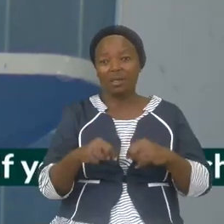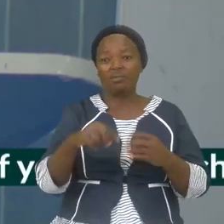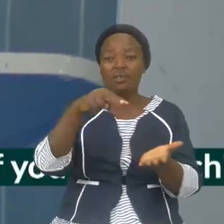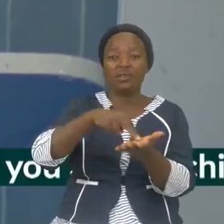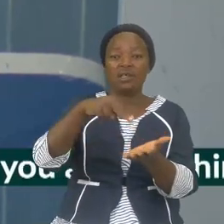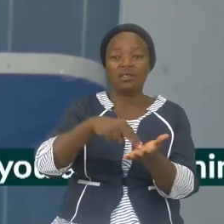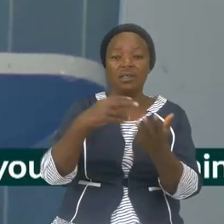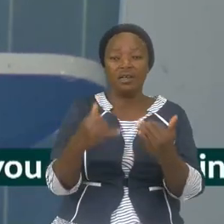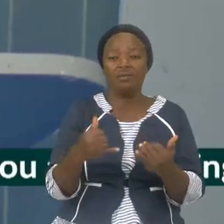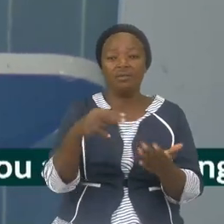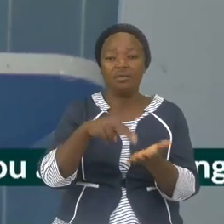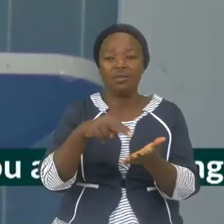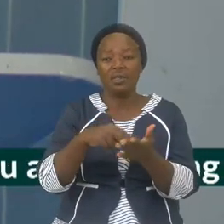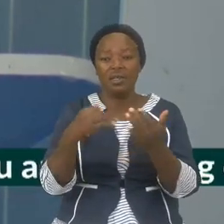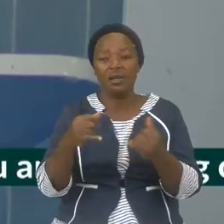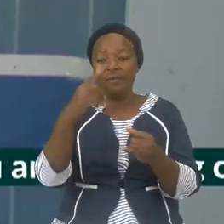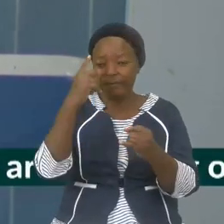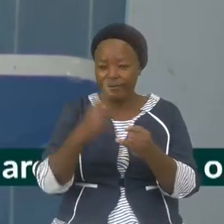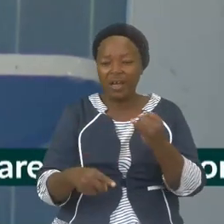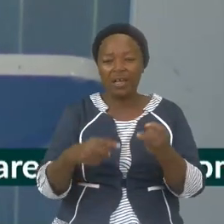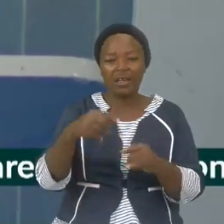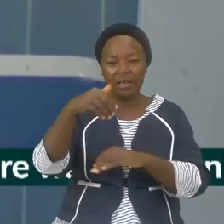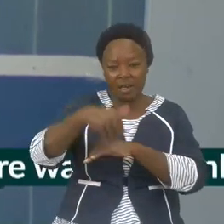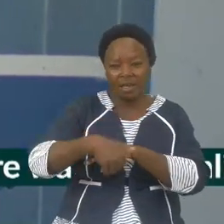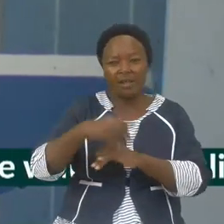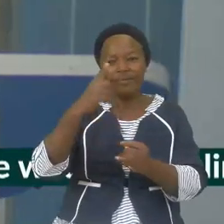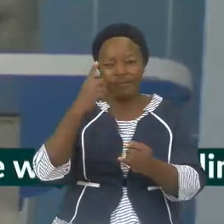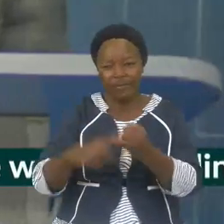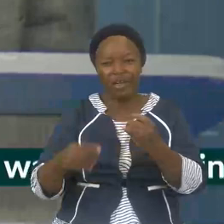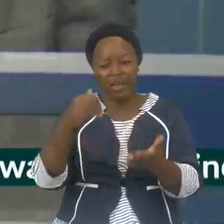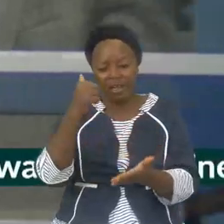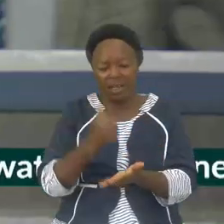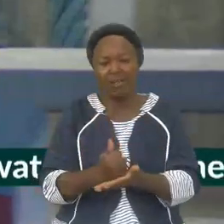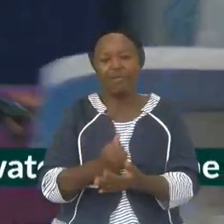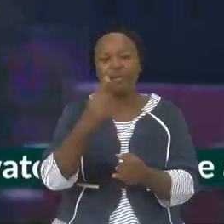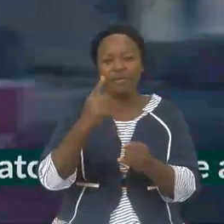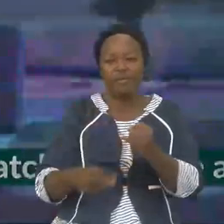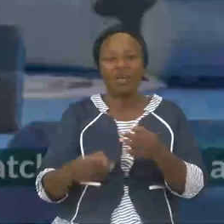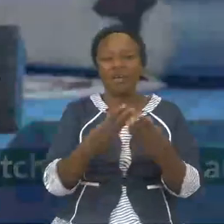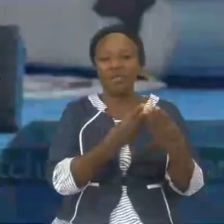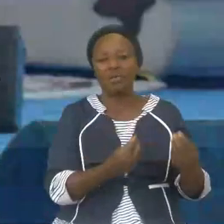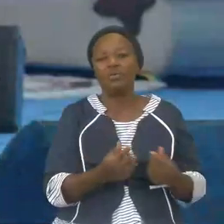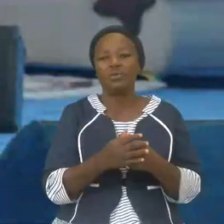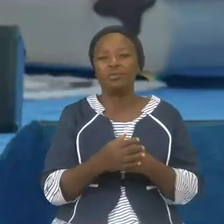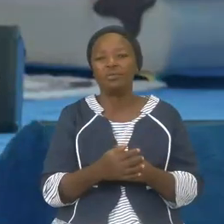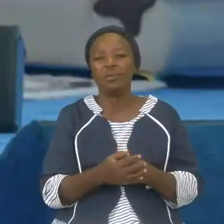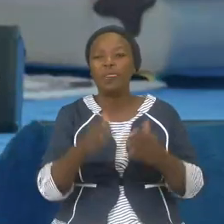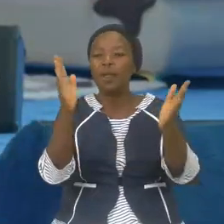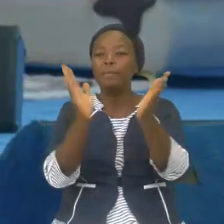L'heure sonne maintenant, prière, vous levez, la dernière soirée, le dernier Amen, la dernière